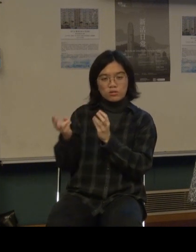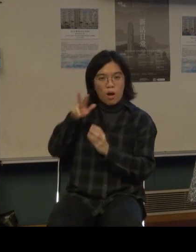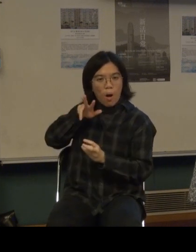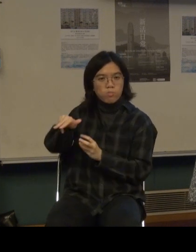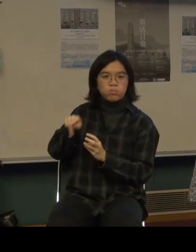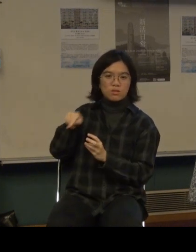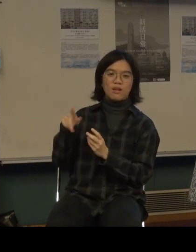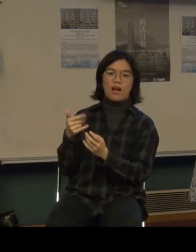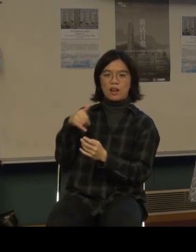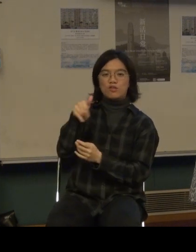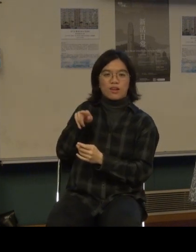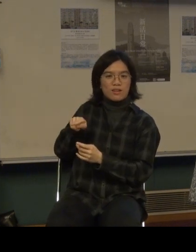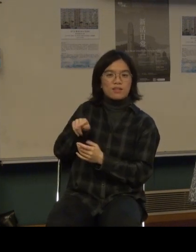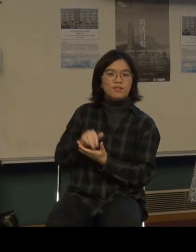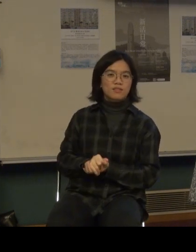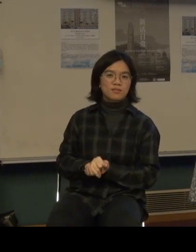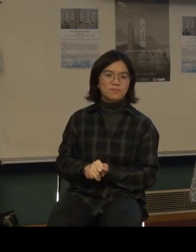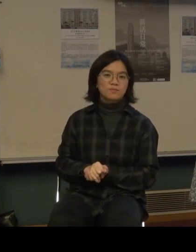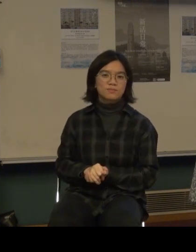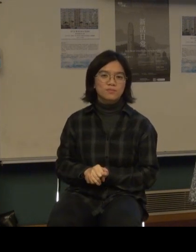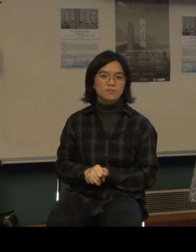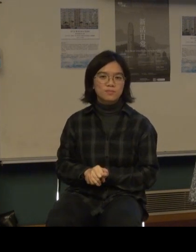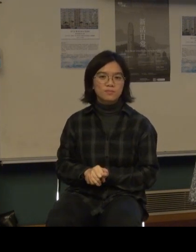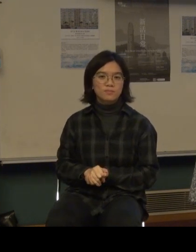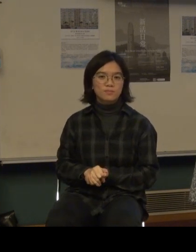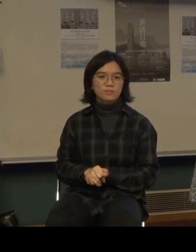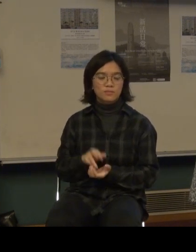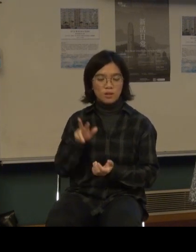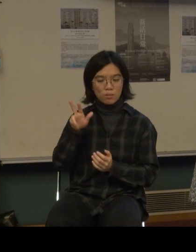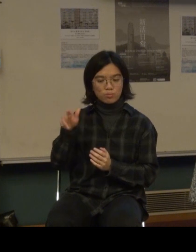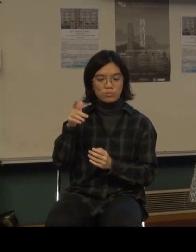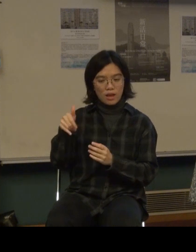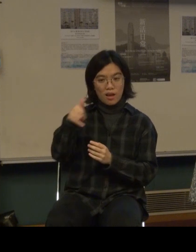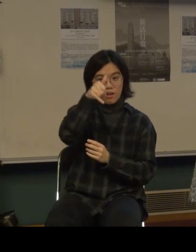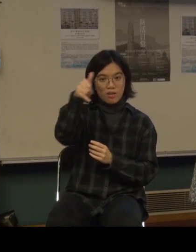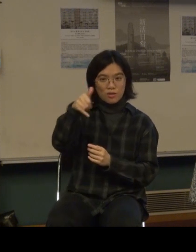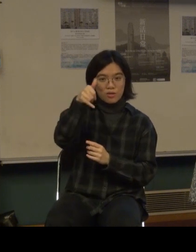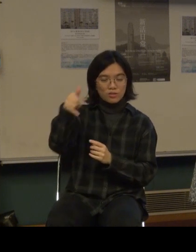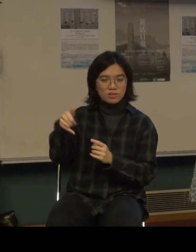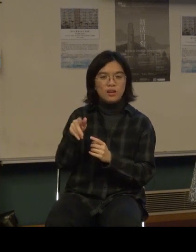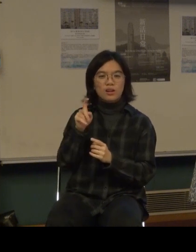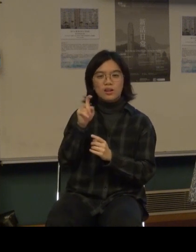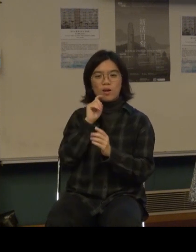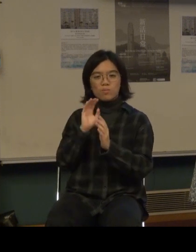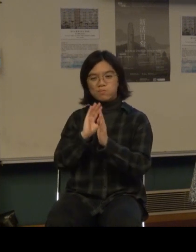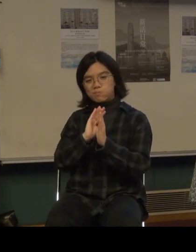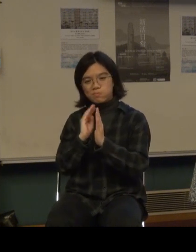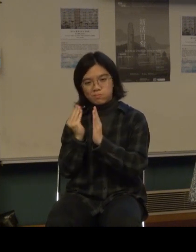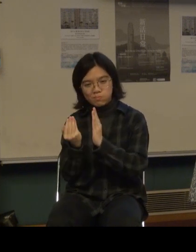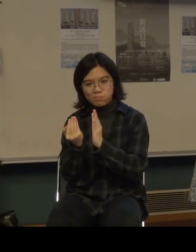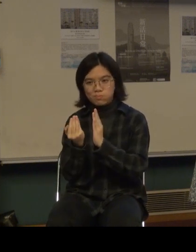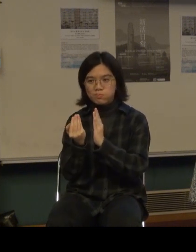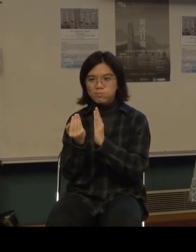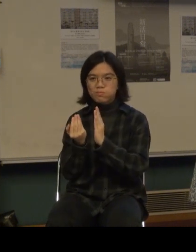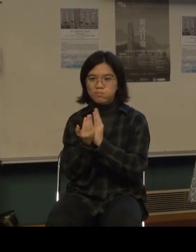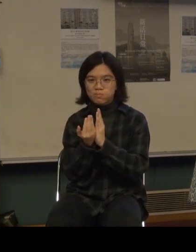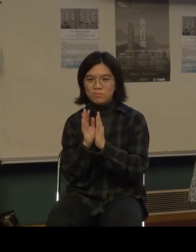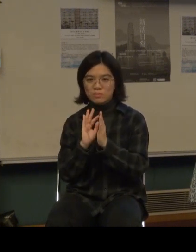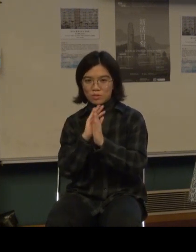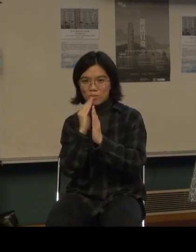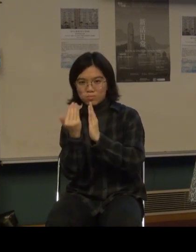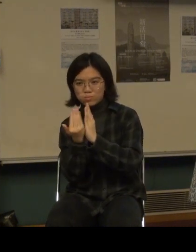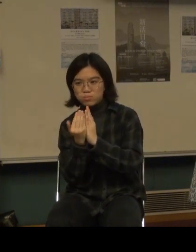分啦。咁你見到個樓梯咧都有嘅呢啲弧形嘅簾縫啦，弧形嘅遮陽